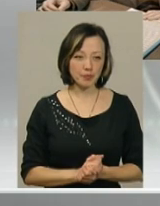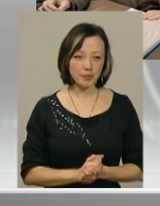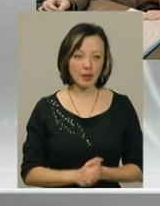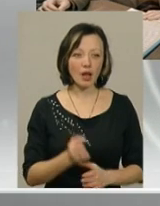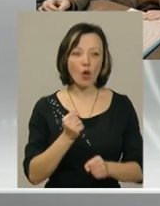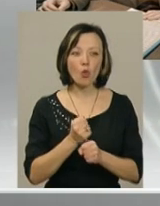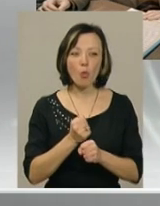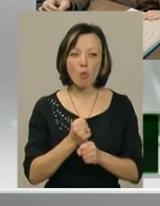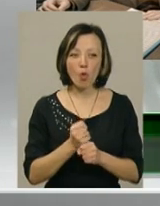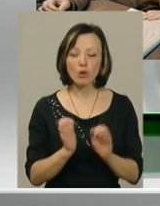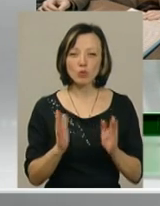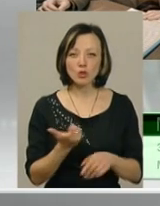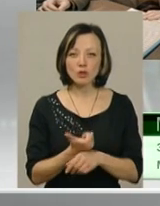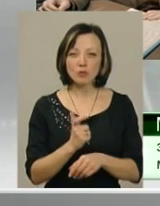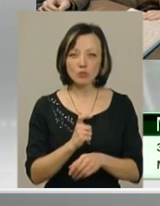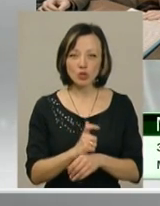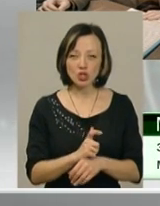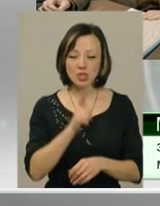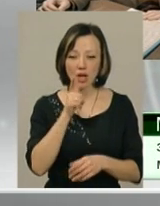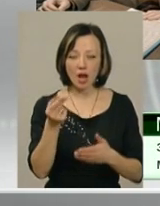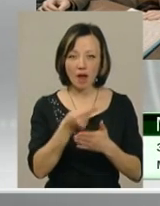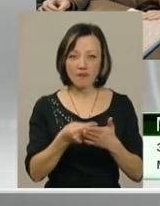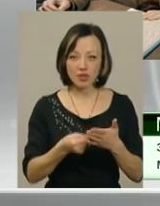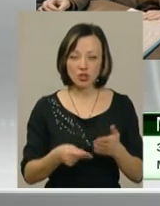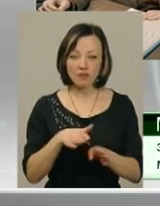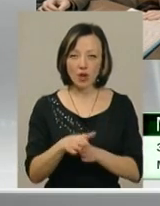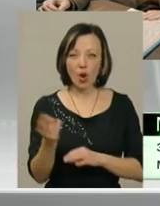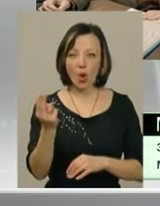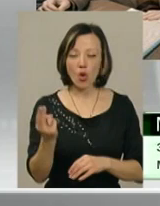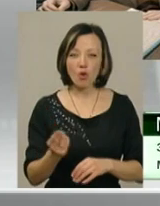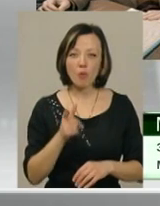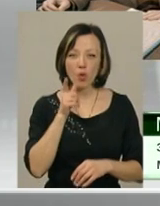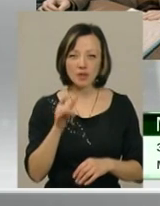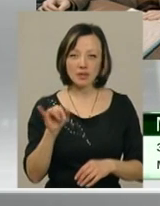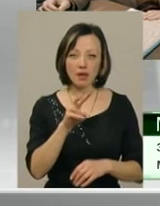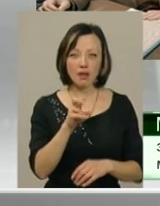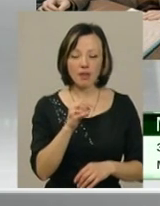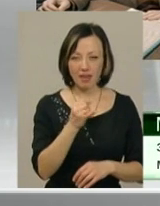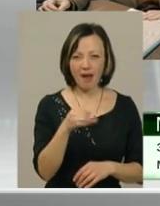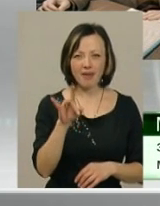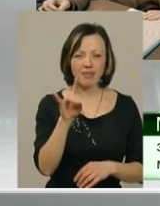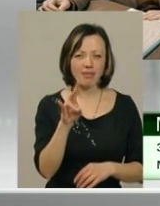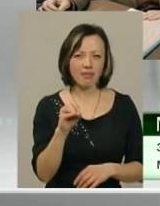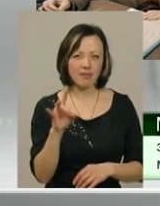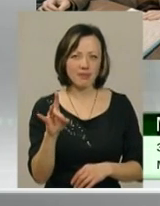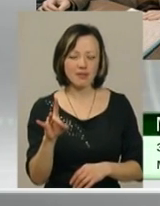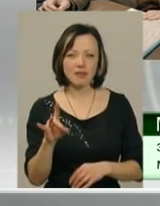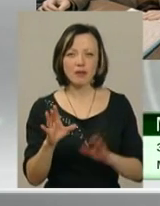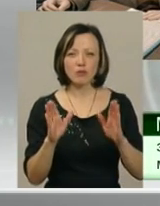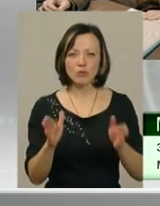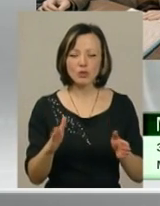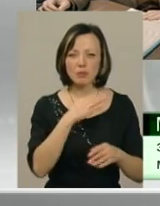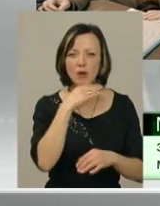Роботи будуть, більшість з них графічні, виконані кольоровими олівцями і лайнером, а також дуже багато буде